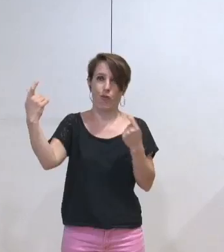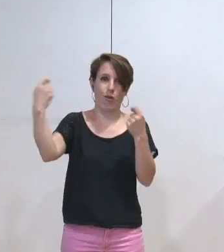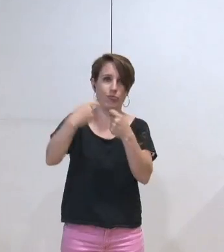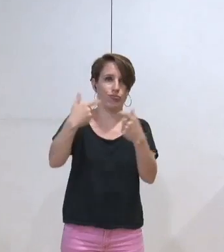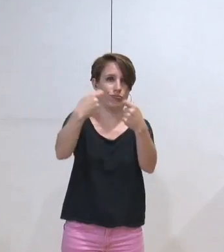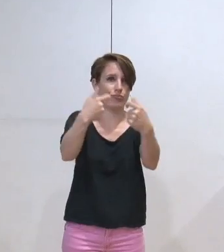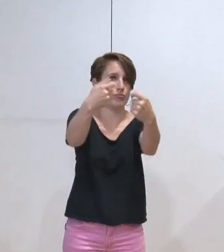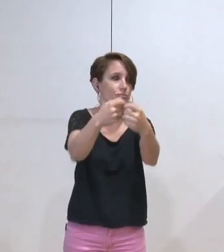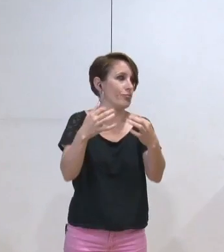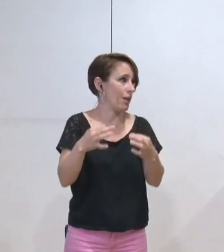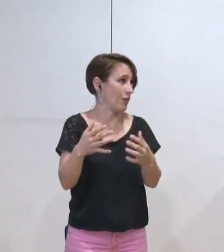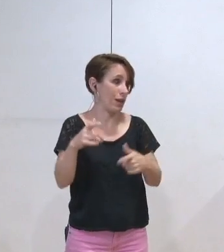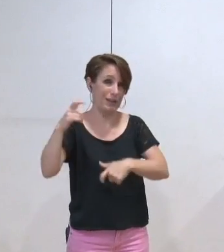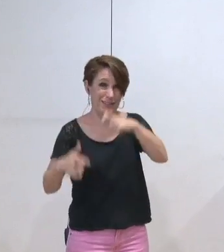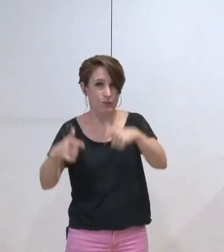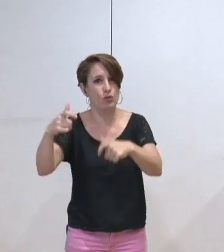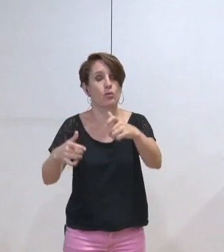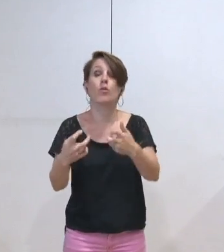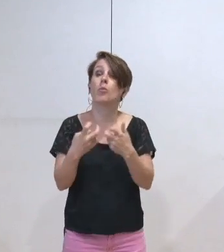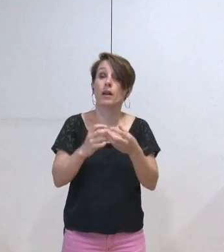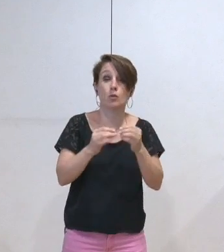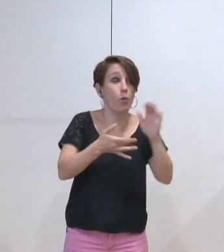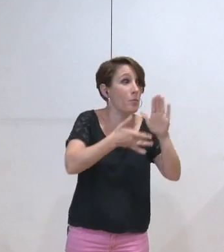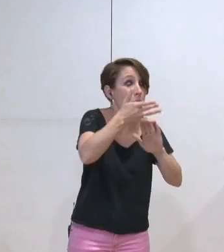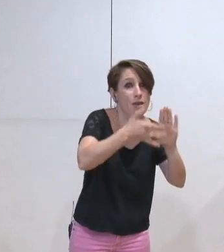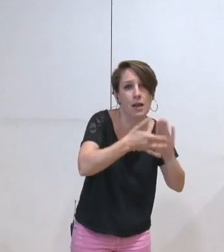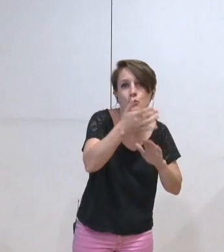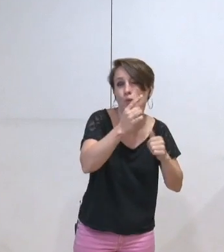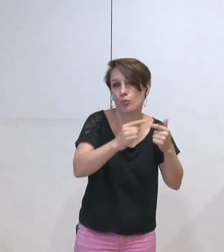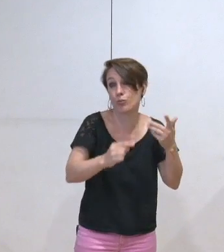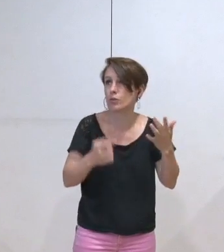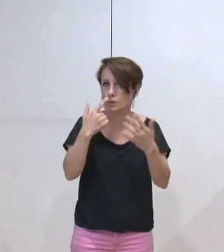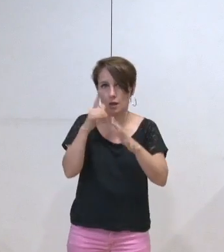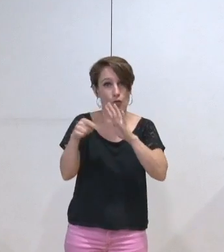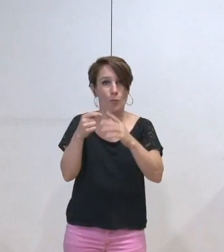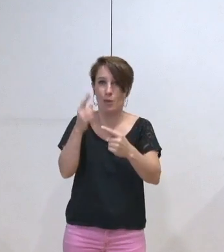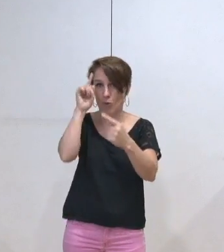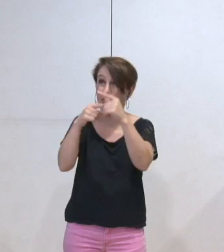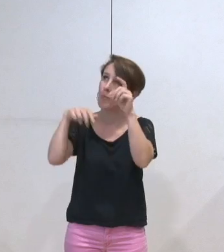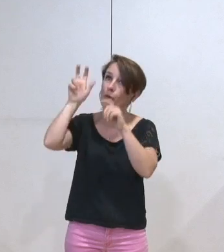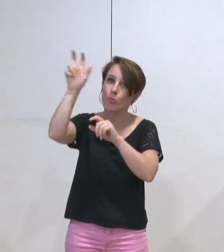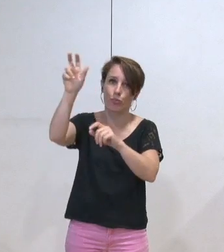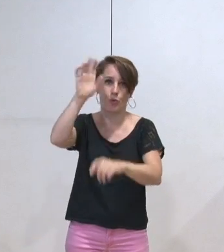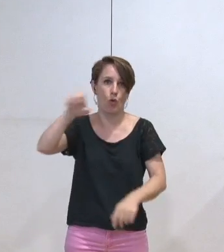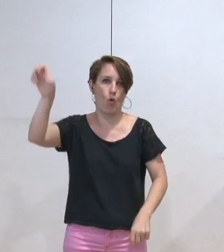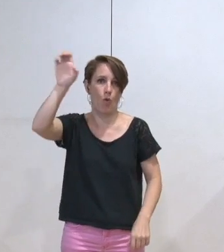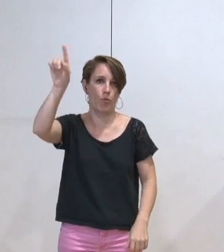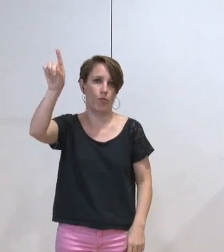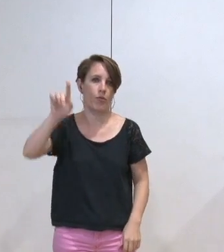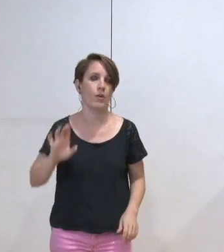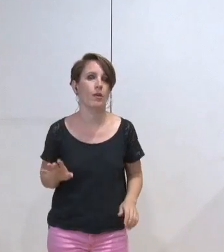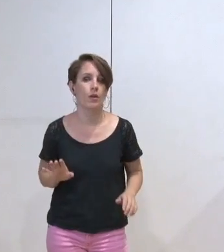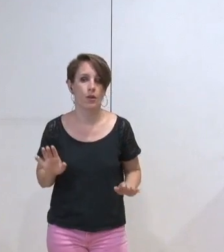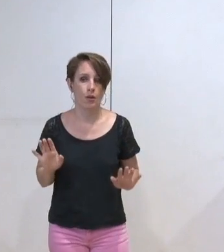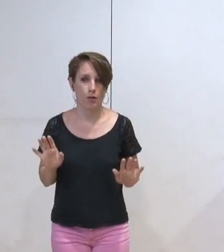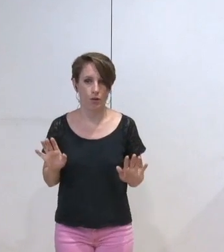des migrants on a parlé d'autres sujets et je crois que il faut redonner justement espoir aujourd'hui non